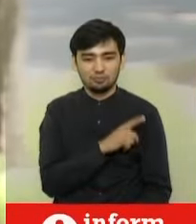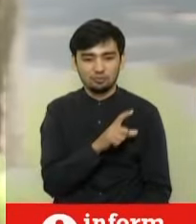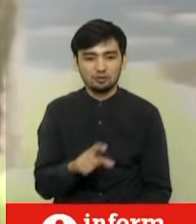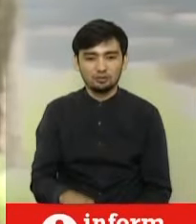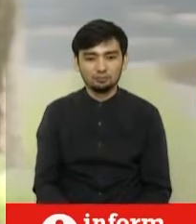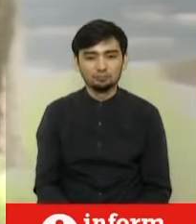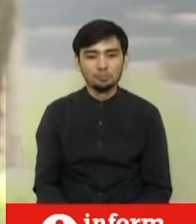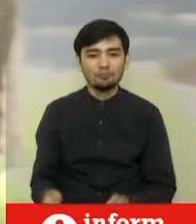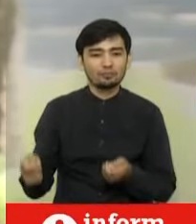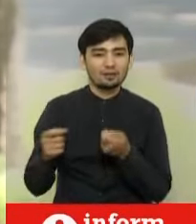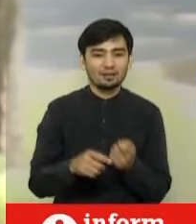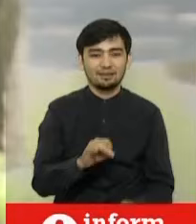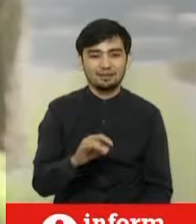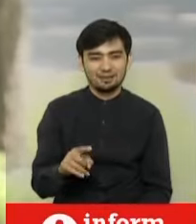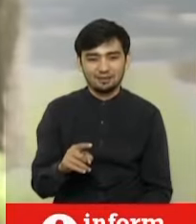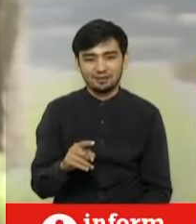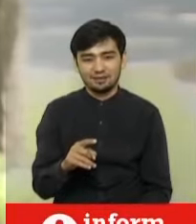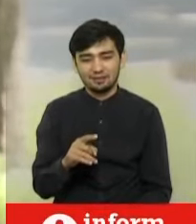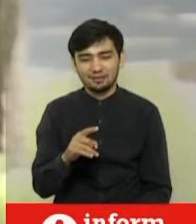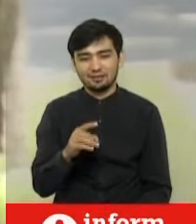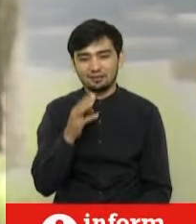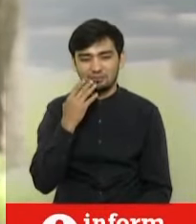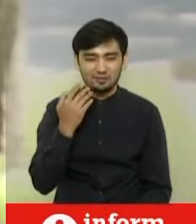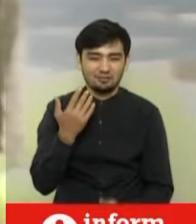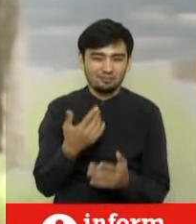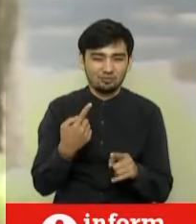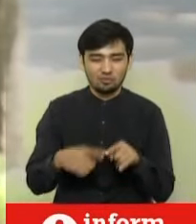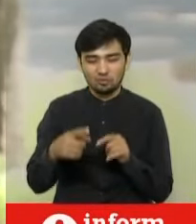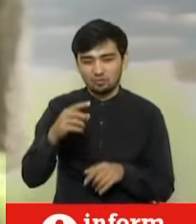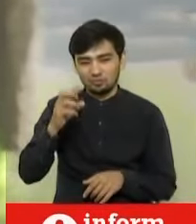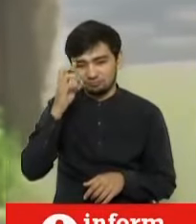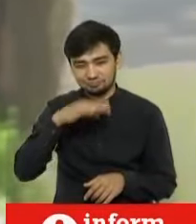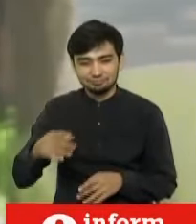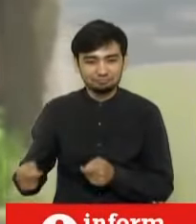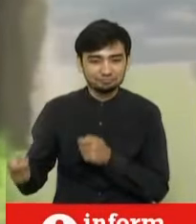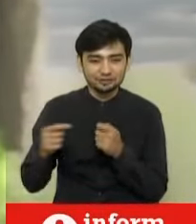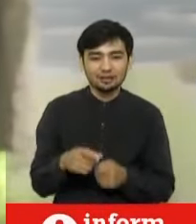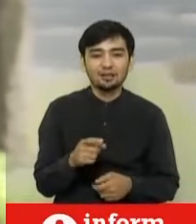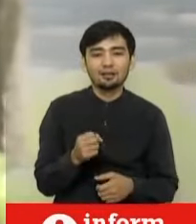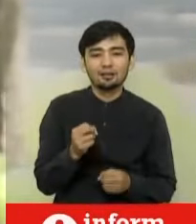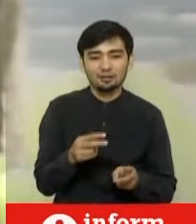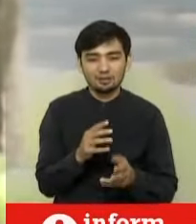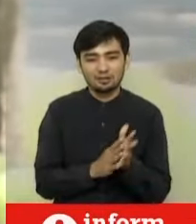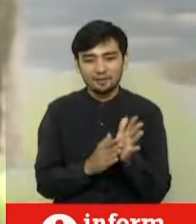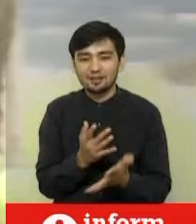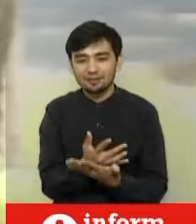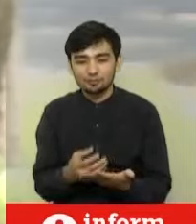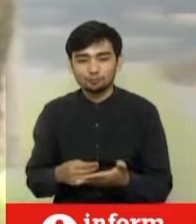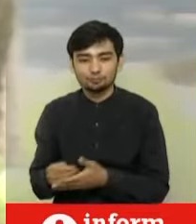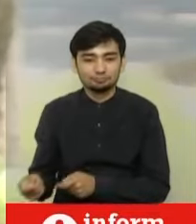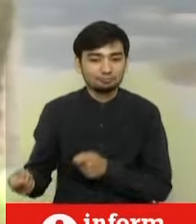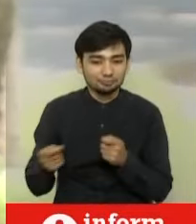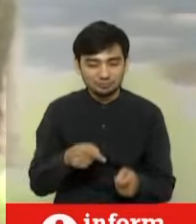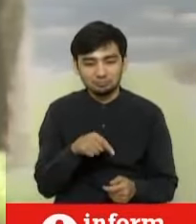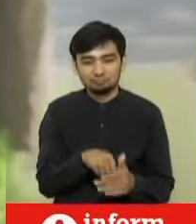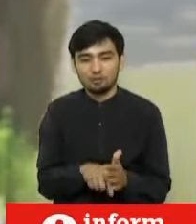завезен из-за границы, то есть зелеными насаждениями. Большинство жителей его путают с обычным клопом, именно солдатиком, и говорят,